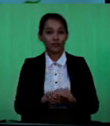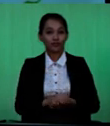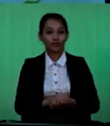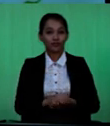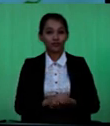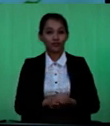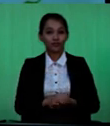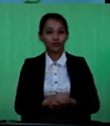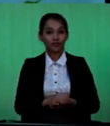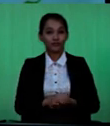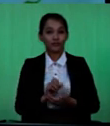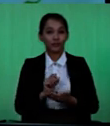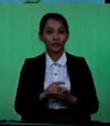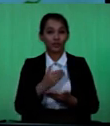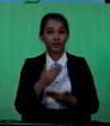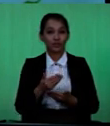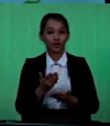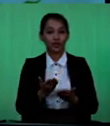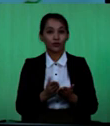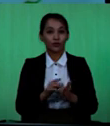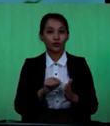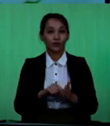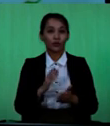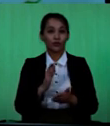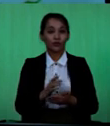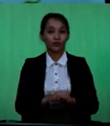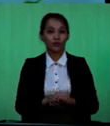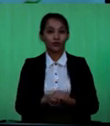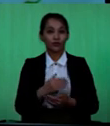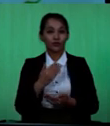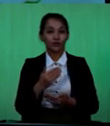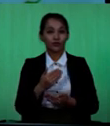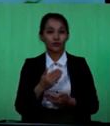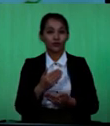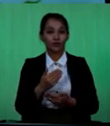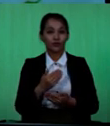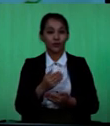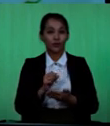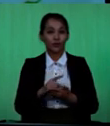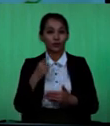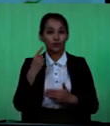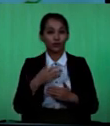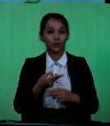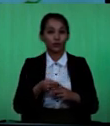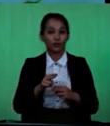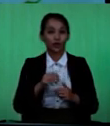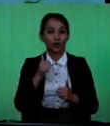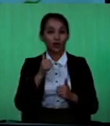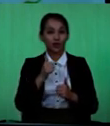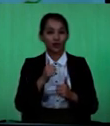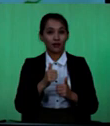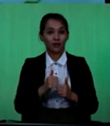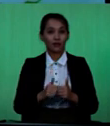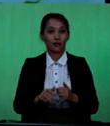ekan. Bu misol sizning darsligingizda bor. Siz buni tushunishingiz uchun har bir ishorani o'z